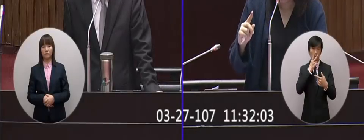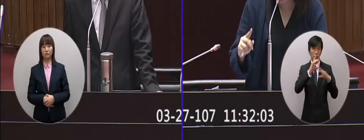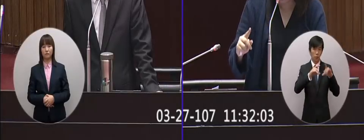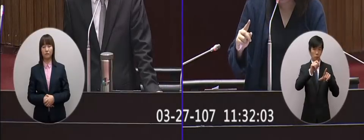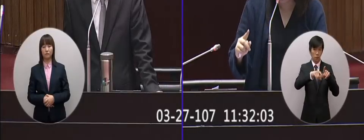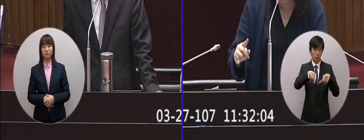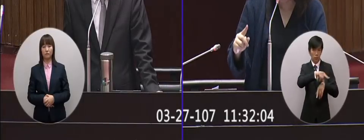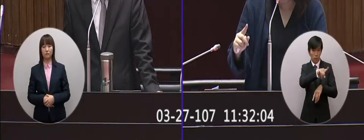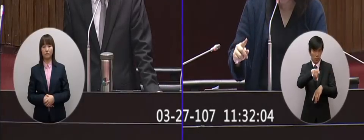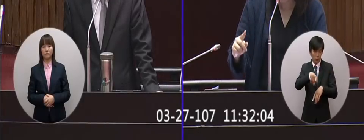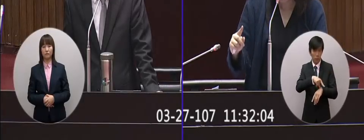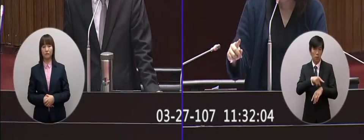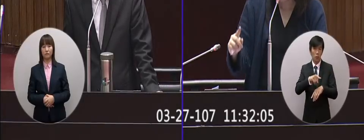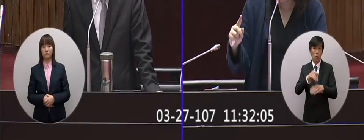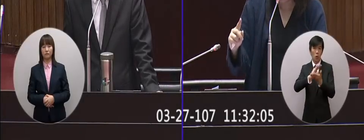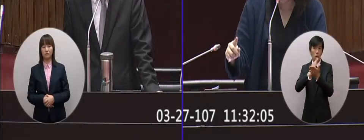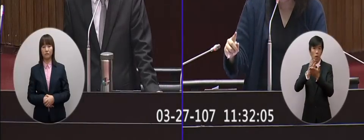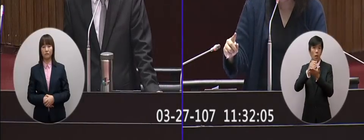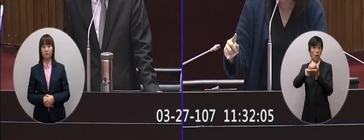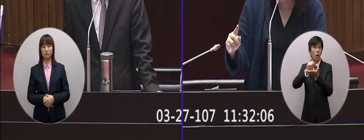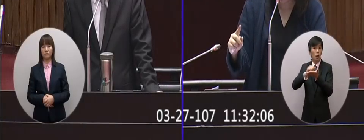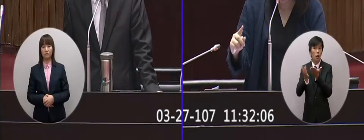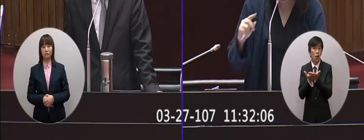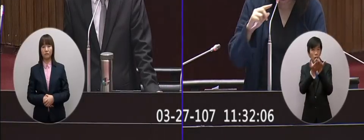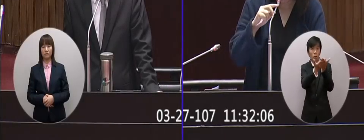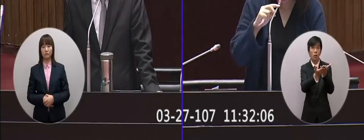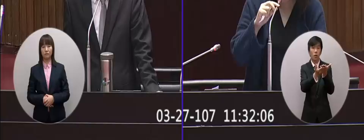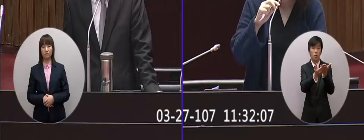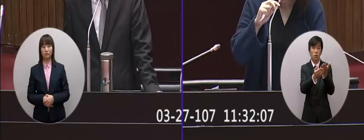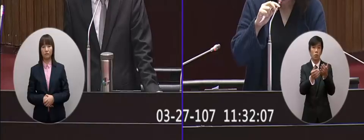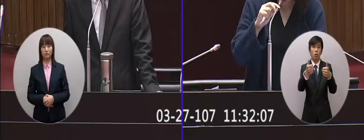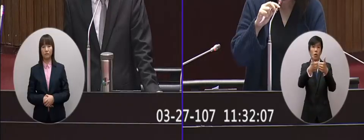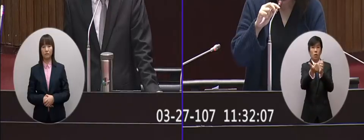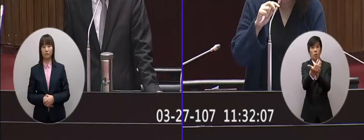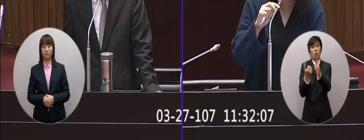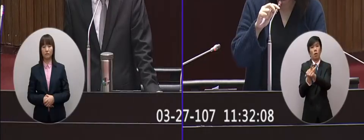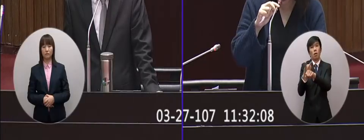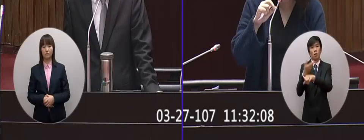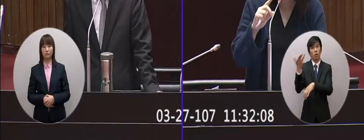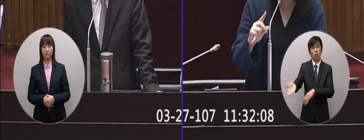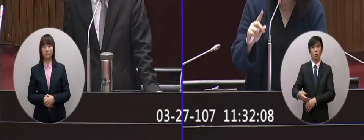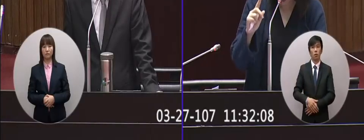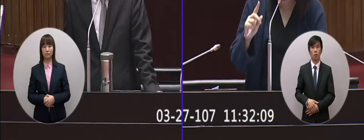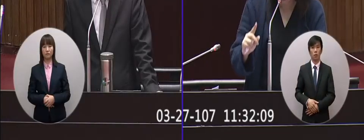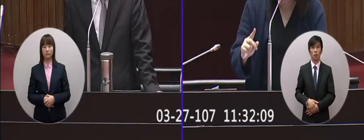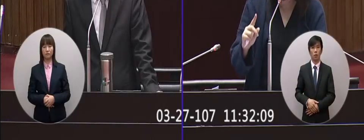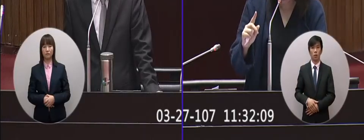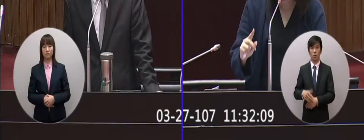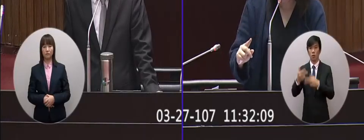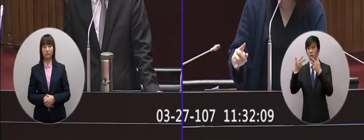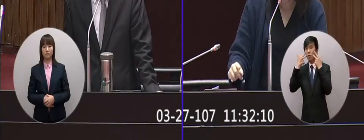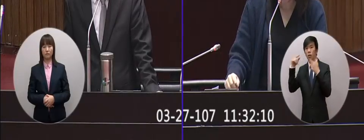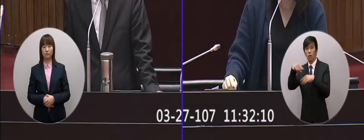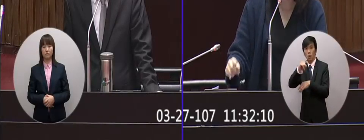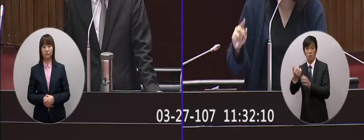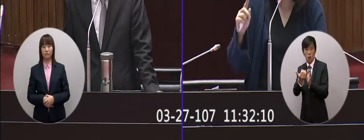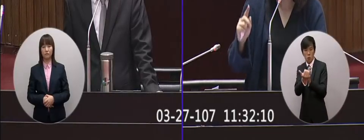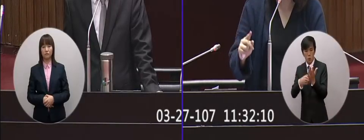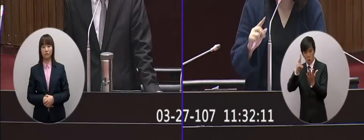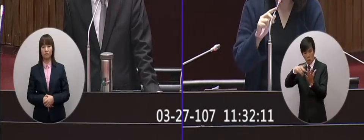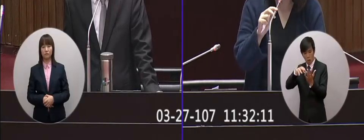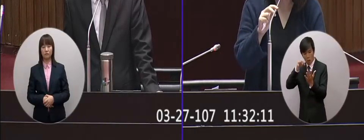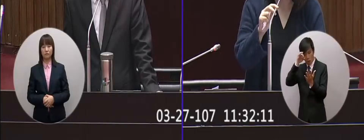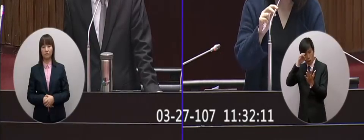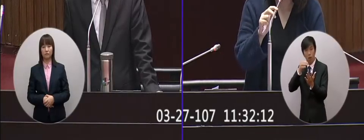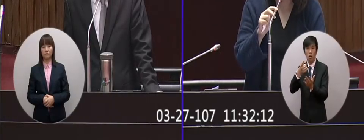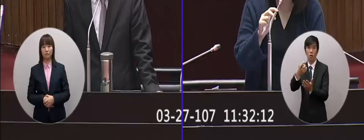资料竟是在会议开始前两个小时才提供纸本，造成族人无法事先阅读与消化，